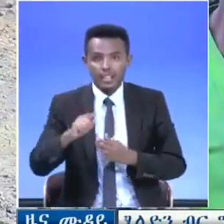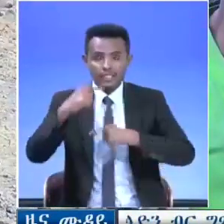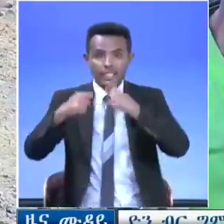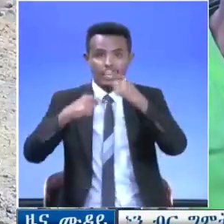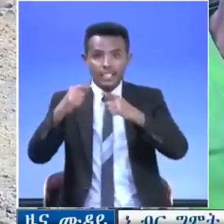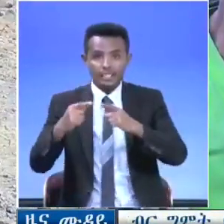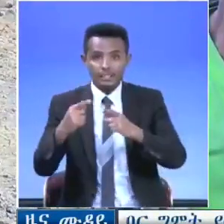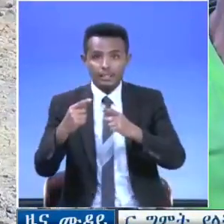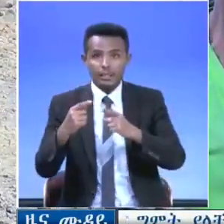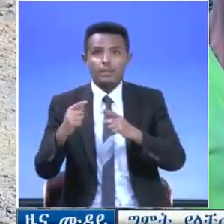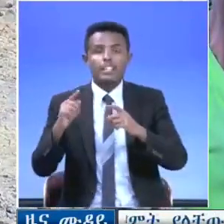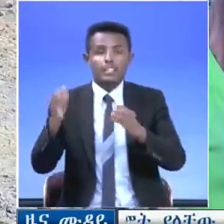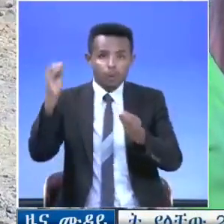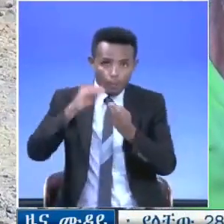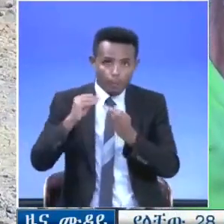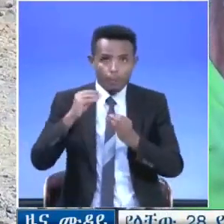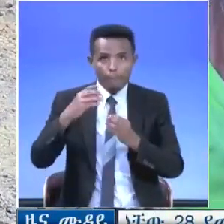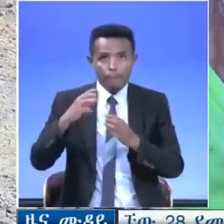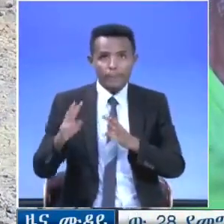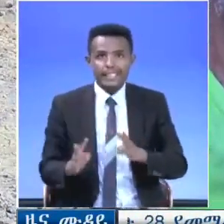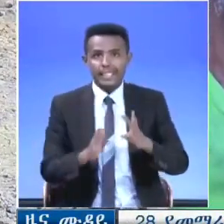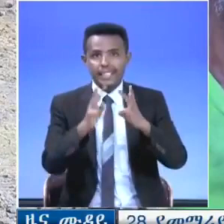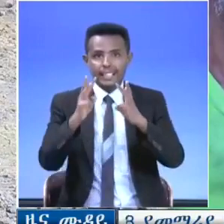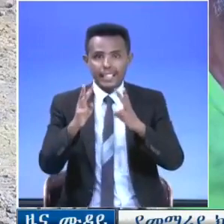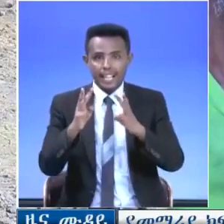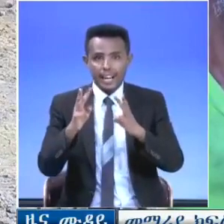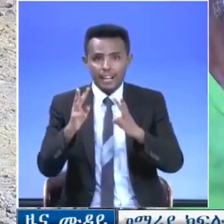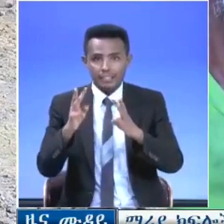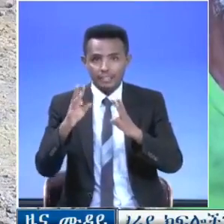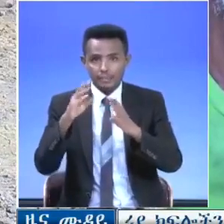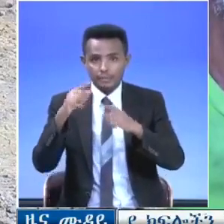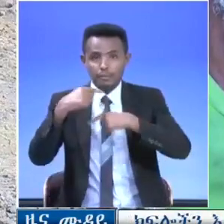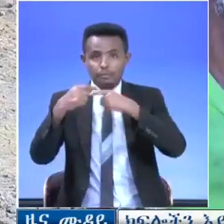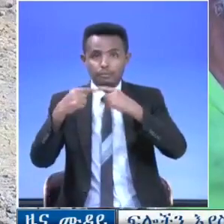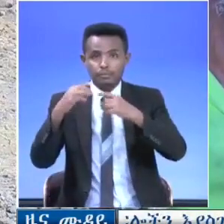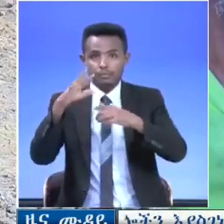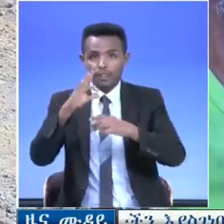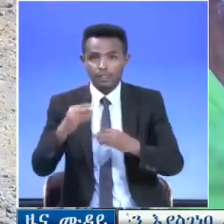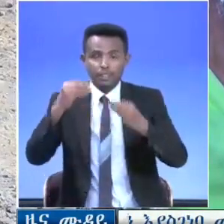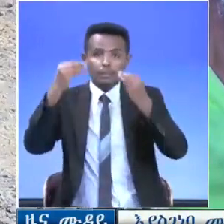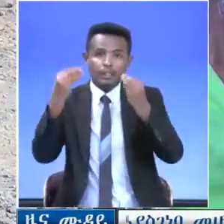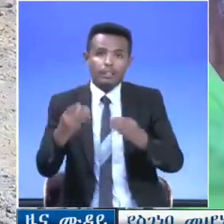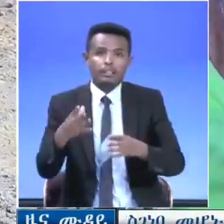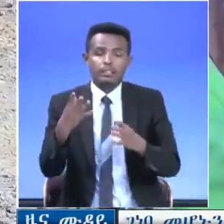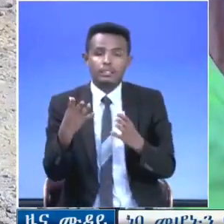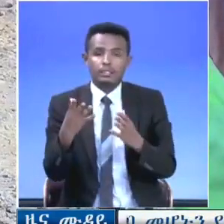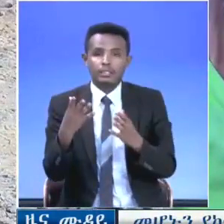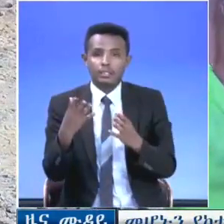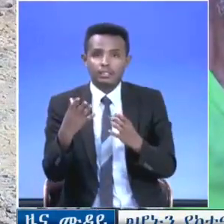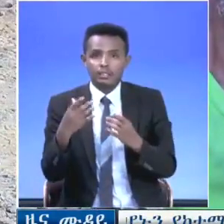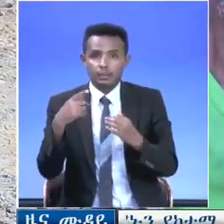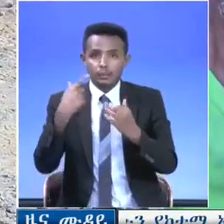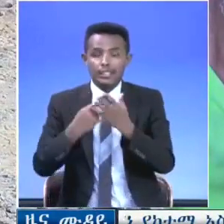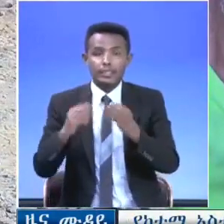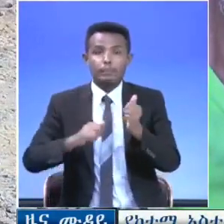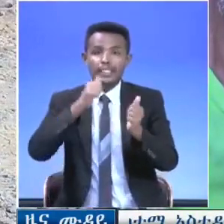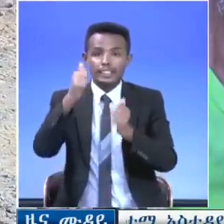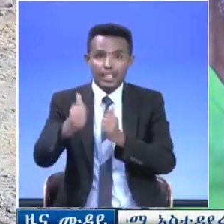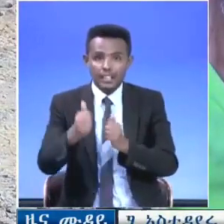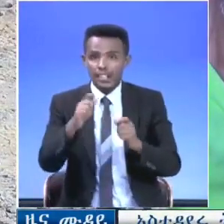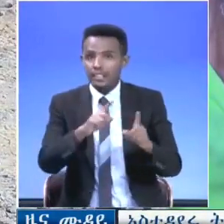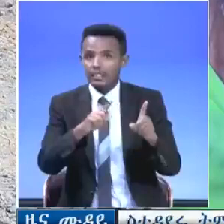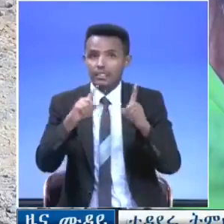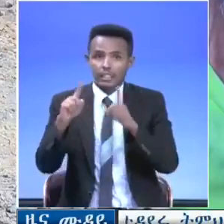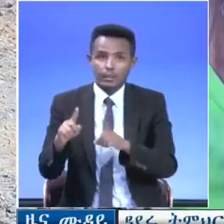እንደውም መኪና ባለመኖሩ በሸህ ማንጋሪ እየተሸከምኩ መጣ ነበር። 25 26 አንጋሪ ማለት ነው። ከዚያም ባሻገር ማር